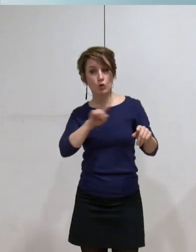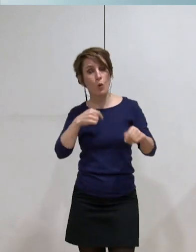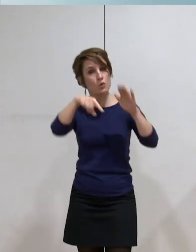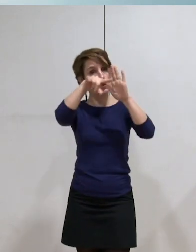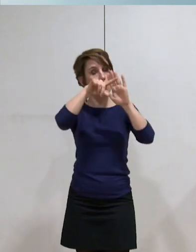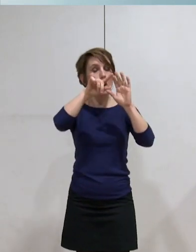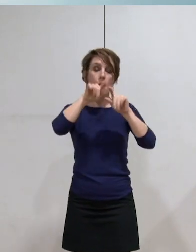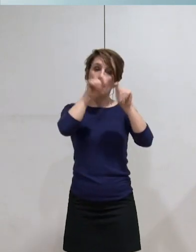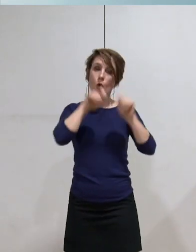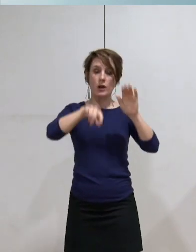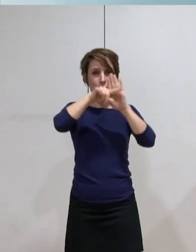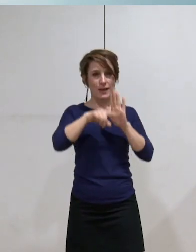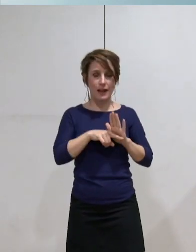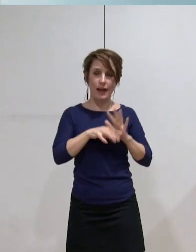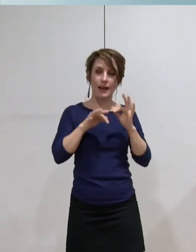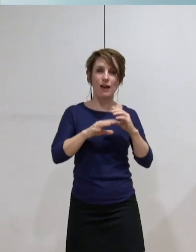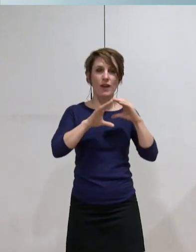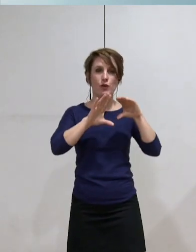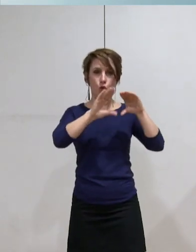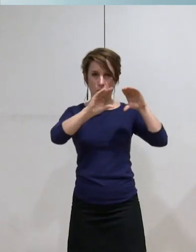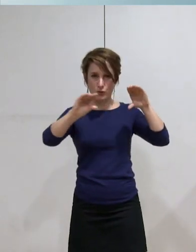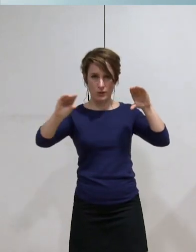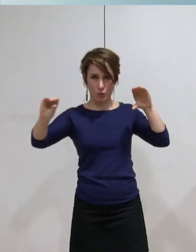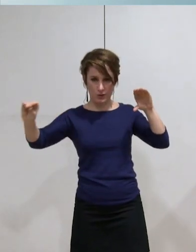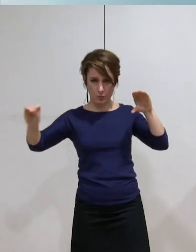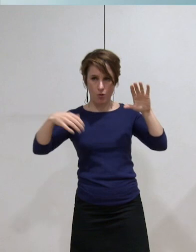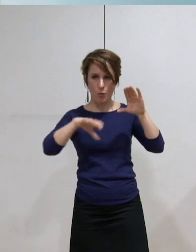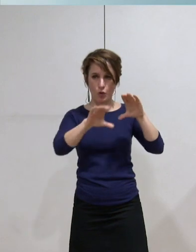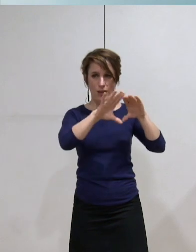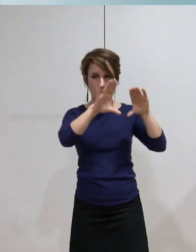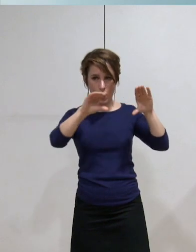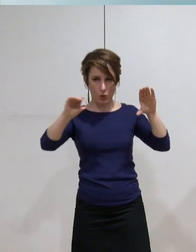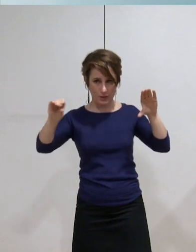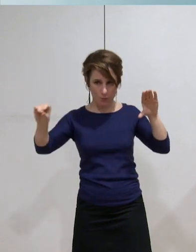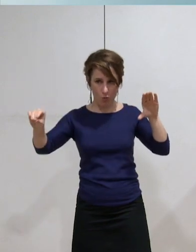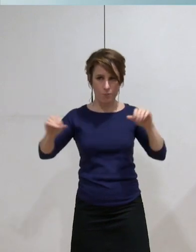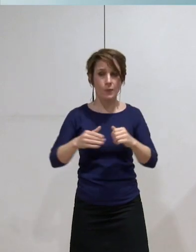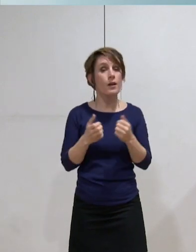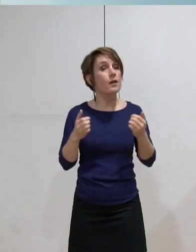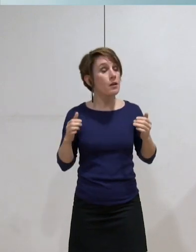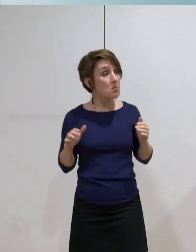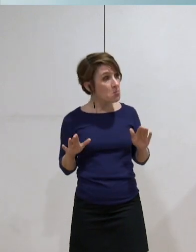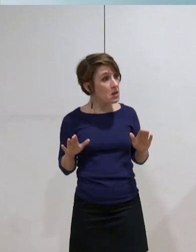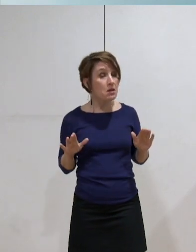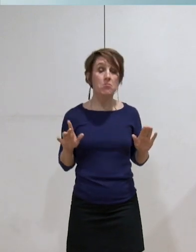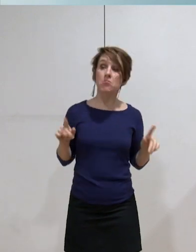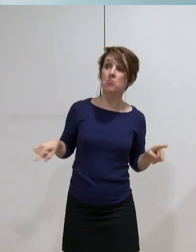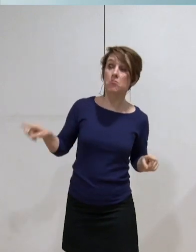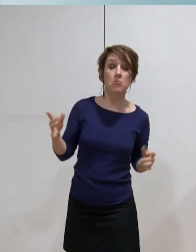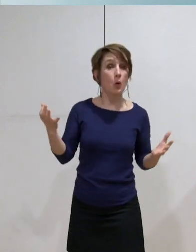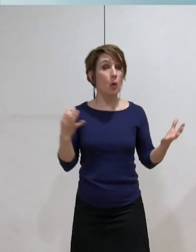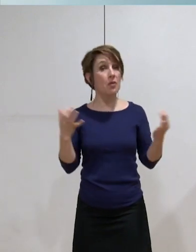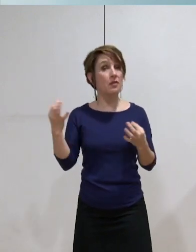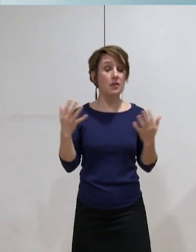concernant la dotation des amortissements par contre apparemment on ne respecterait pas euh les ressources